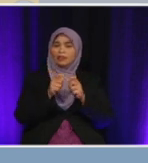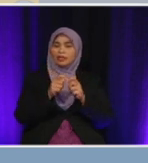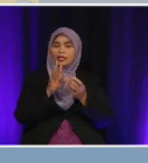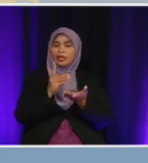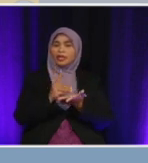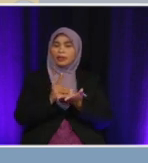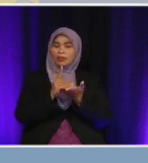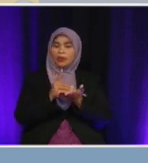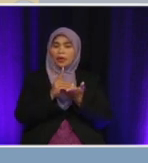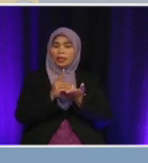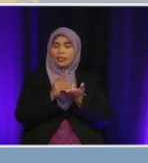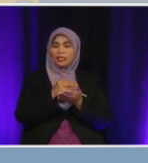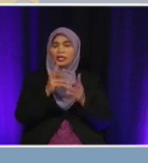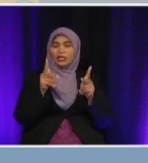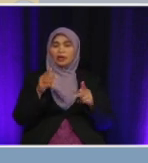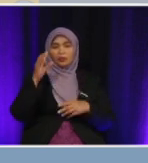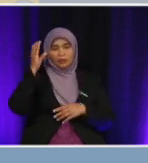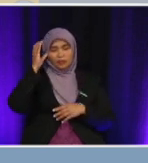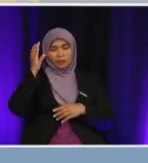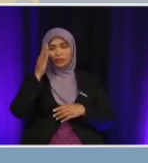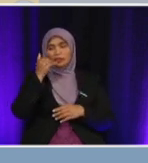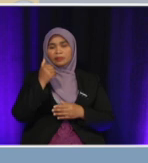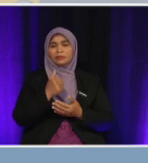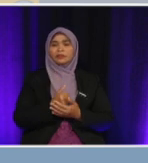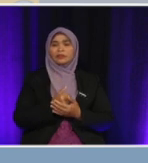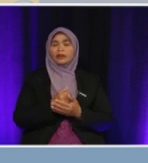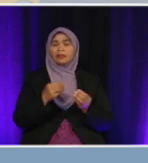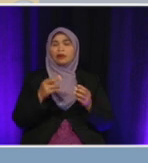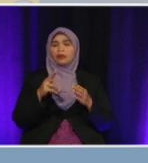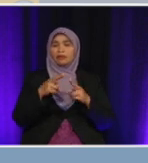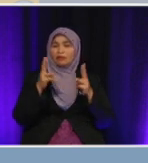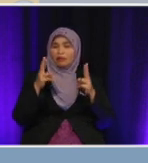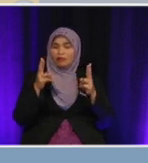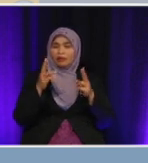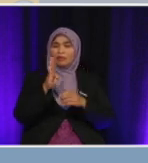oke Kenapa itu agaknya Kenapa nak mereka